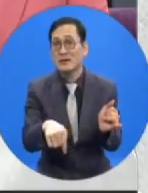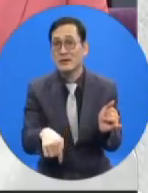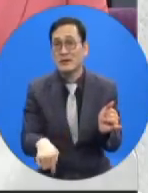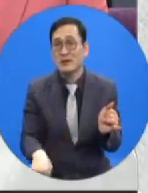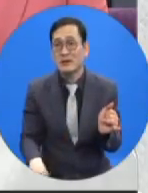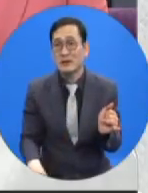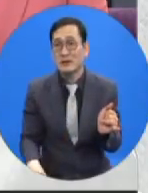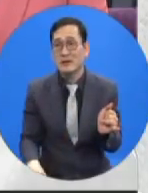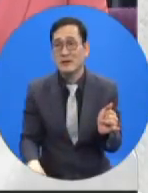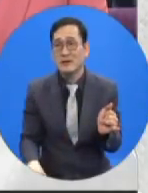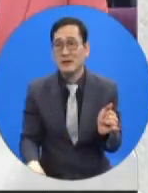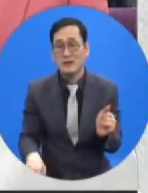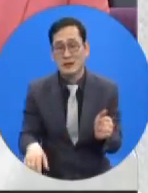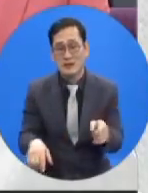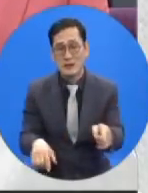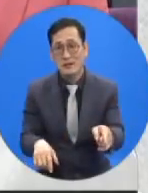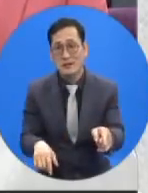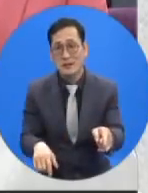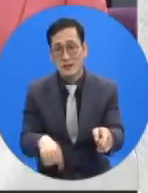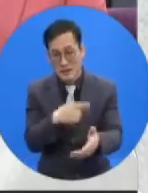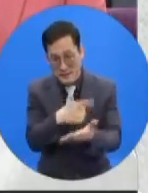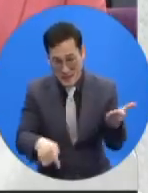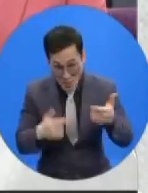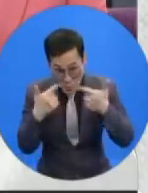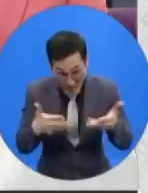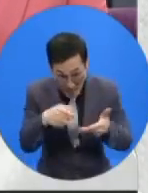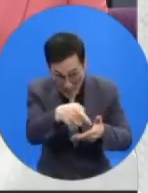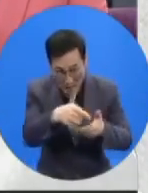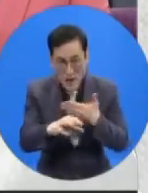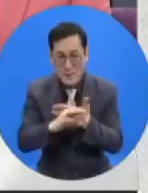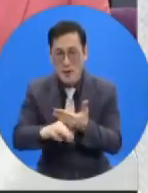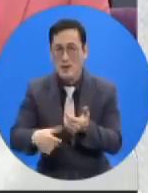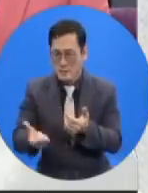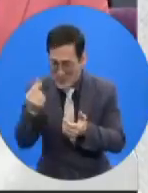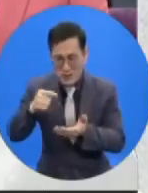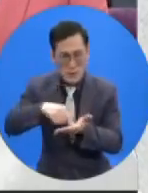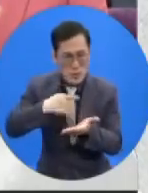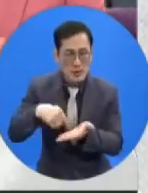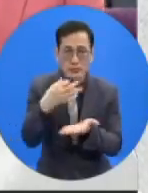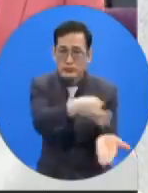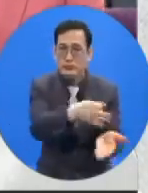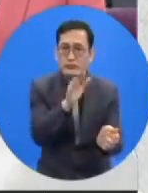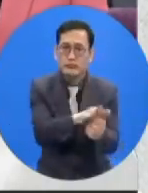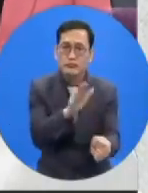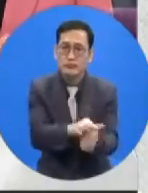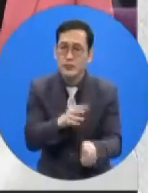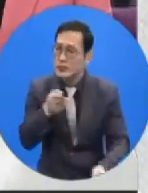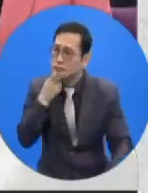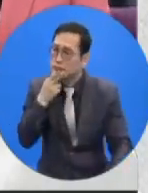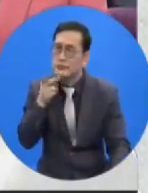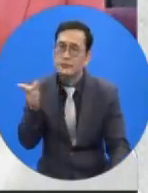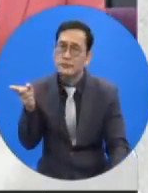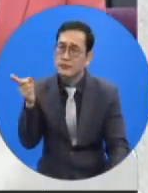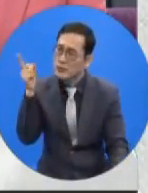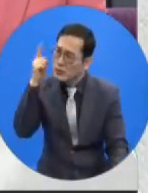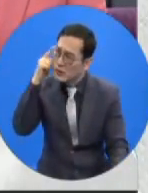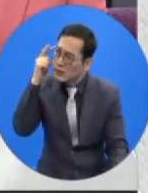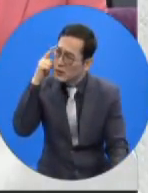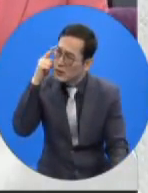지원 대책이라든지 왜 보상하는 문제라든지 이거 왜 얘기가 나오지 않는가라는 맞아요. 고민을 좀